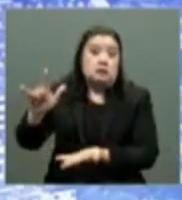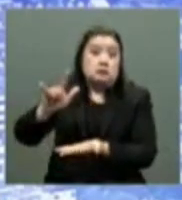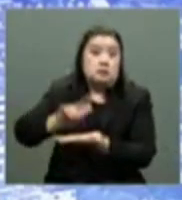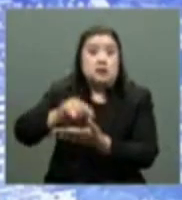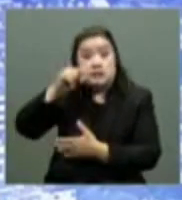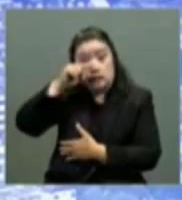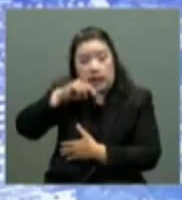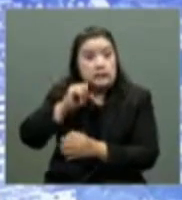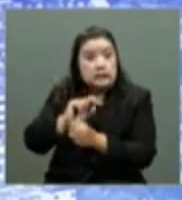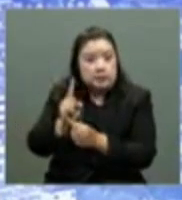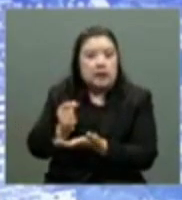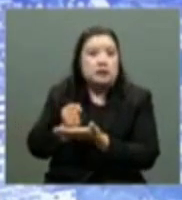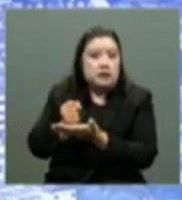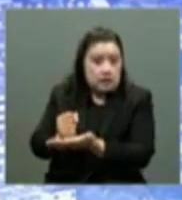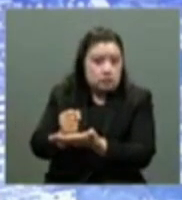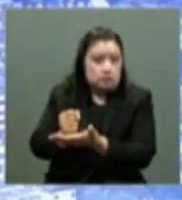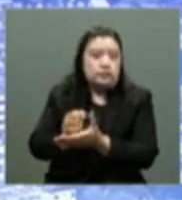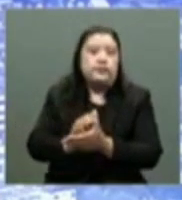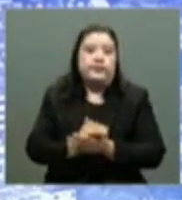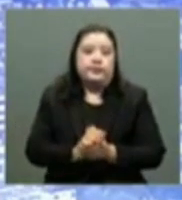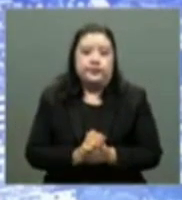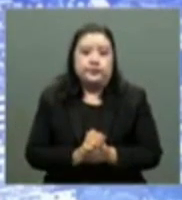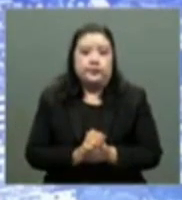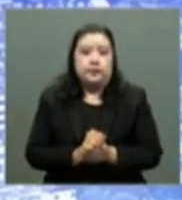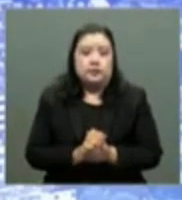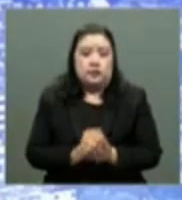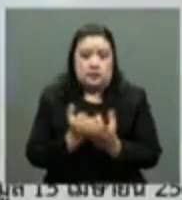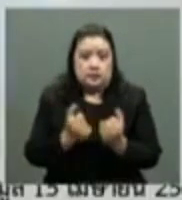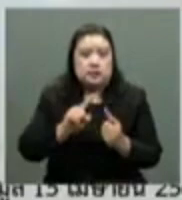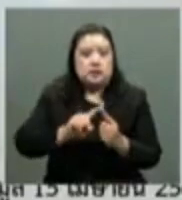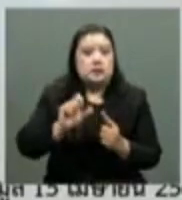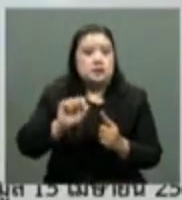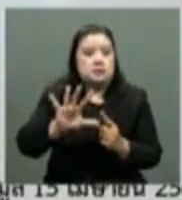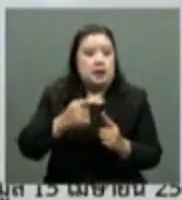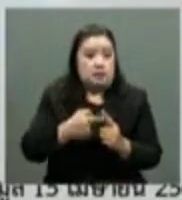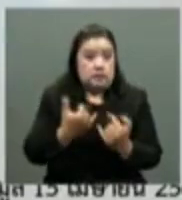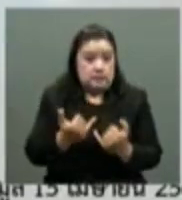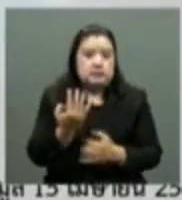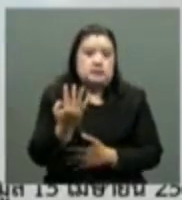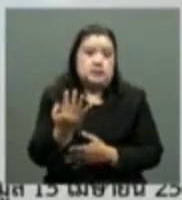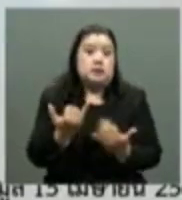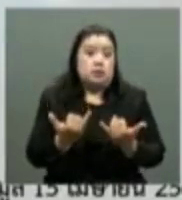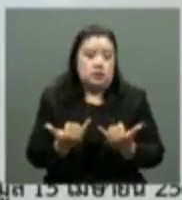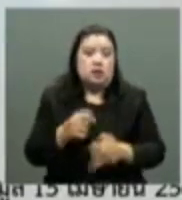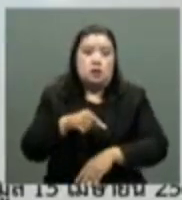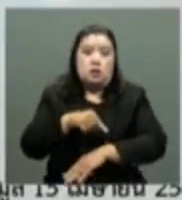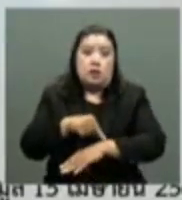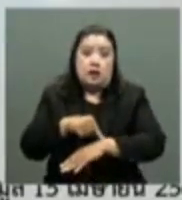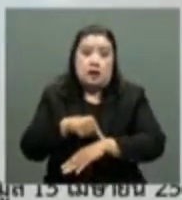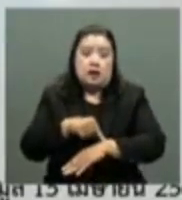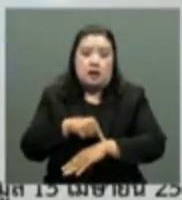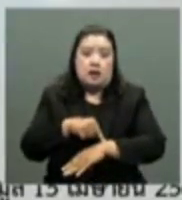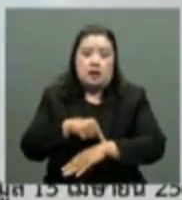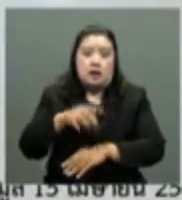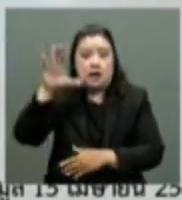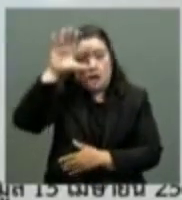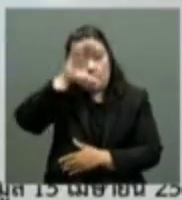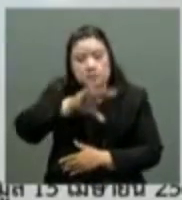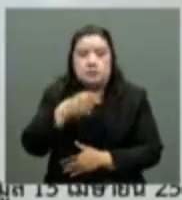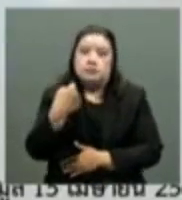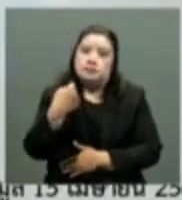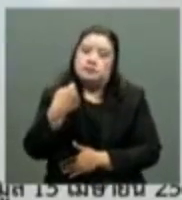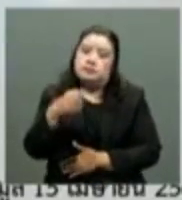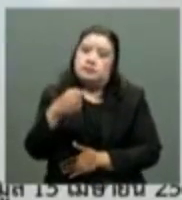อย่างประเทศไทยเราตอนนี้นะครับวันที่15วันนี้นะครับในเวลาประมาณสัก4ทุ่มจะมีคนไทย